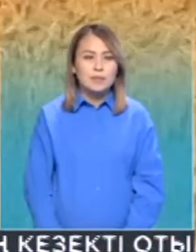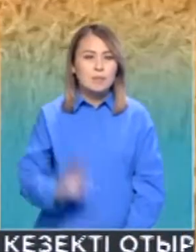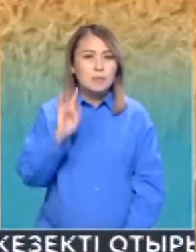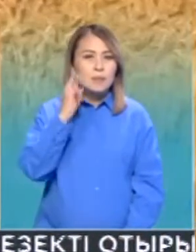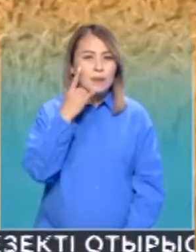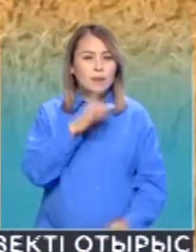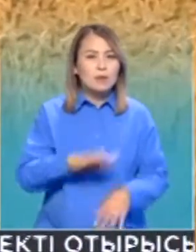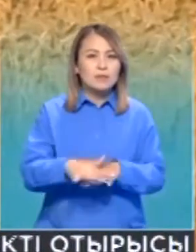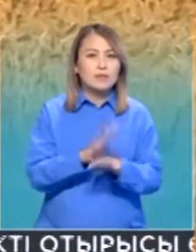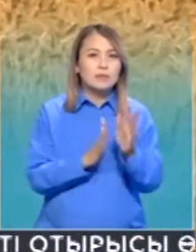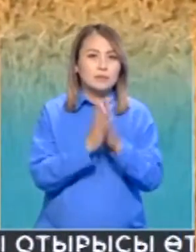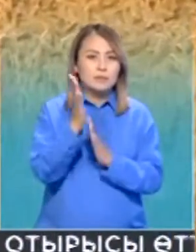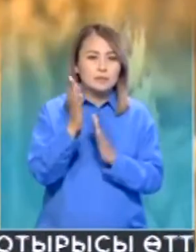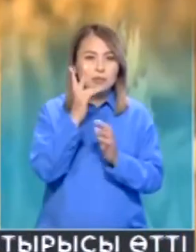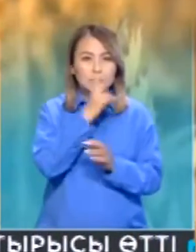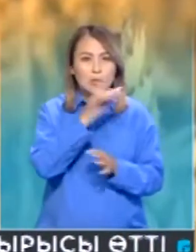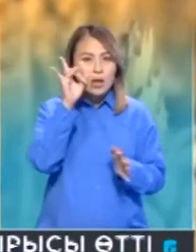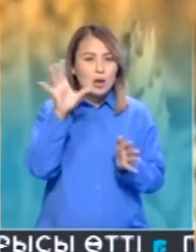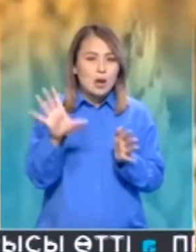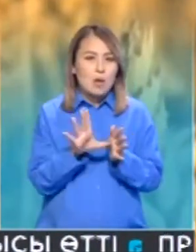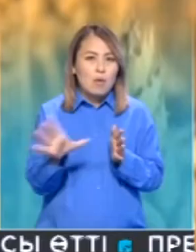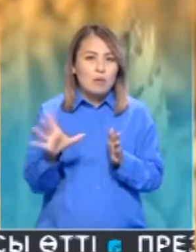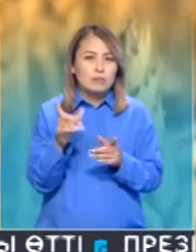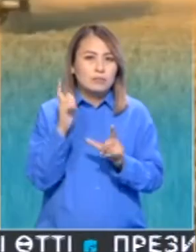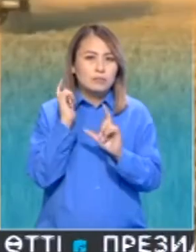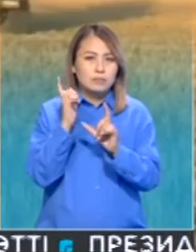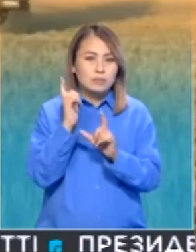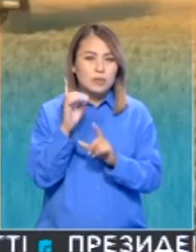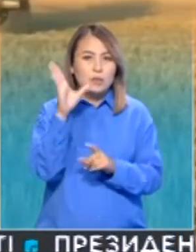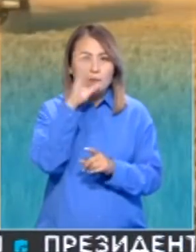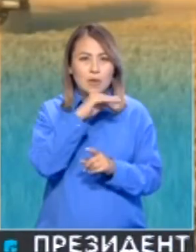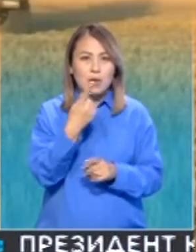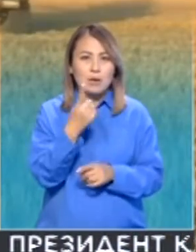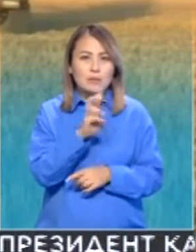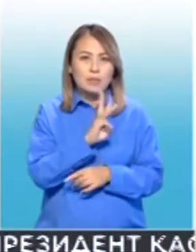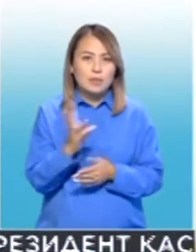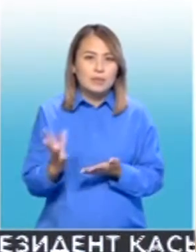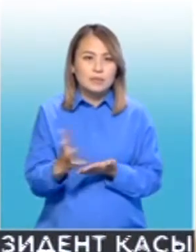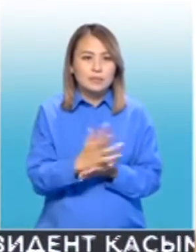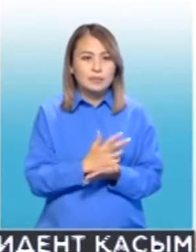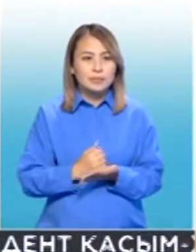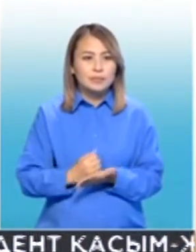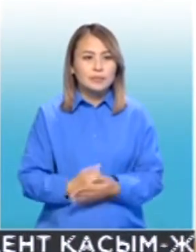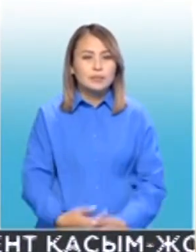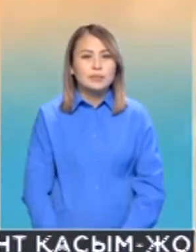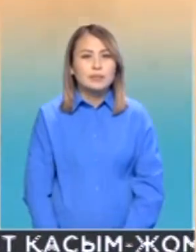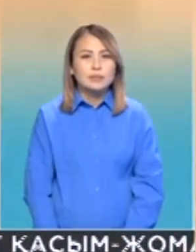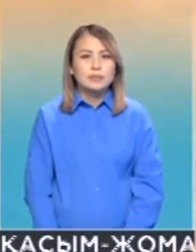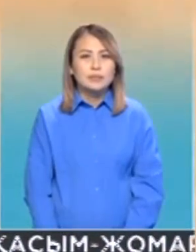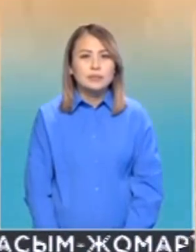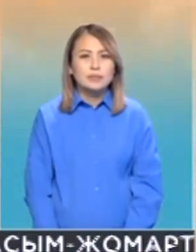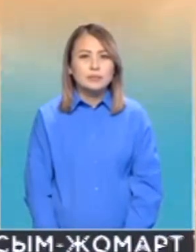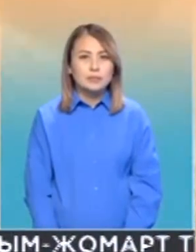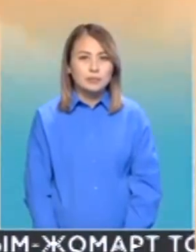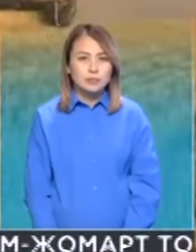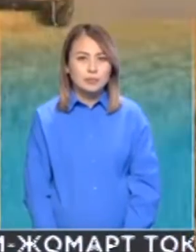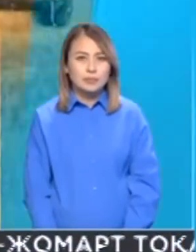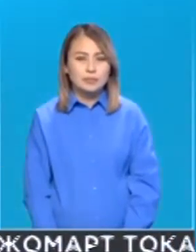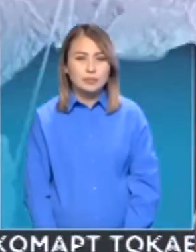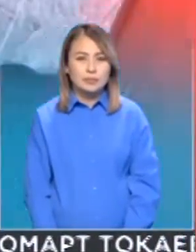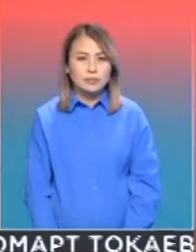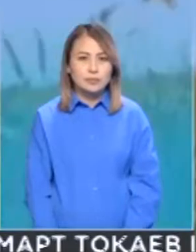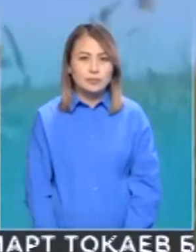Павлодар өңірі қуаңшылыққа қарамастан рекордтық көрсеткішке қол жеткізді. Дихандар 1 миллион тоннадан астам бидайды қамбаға құйды.